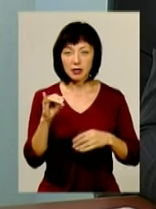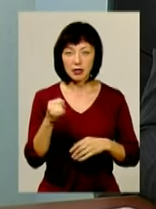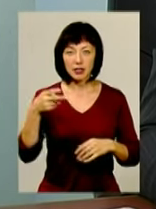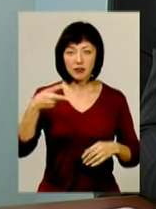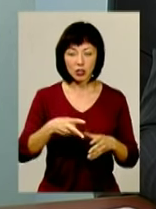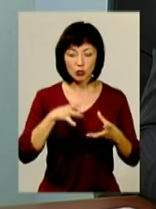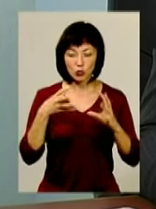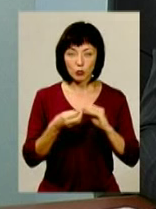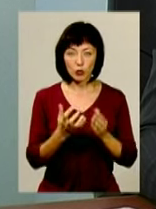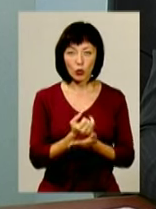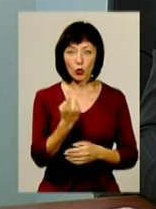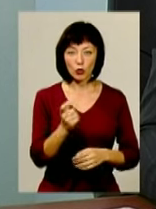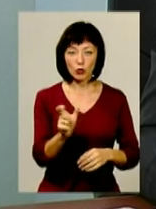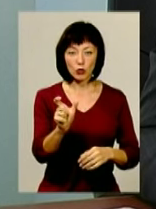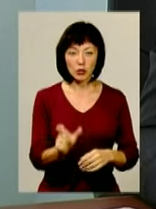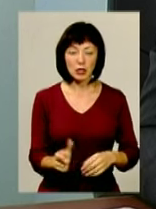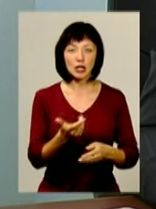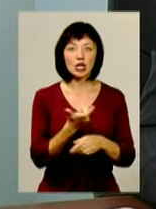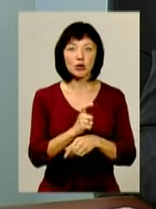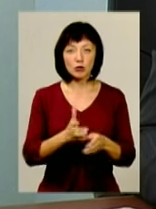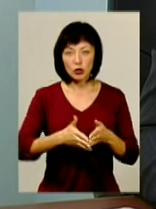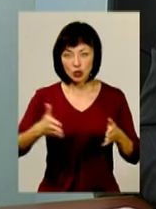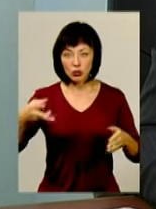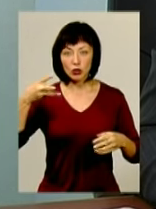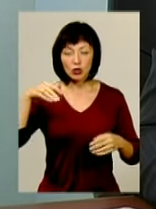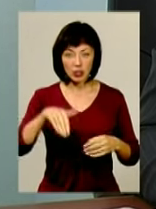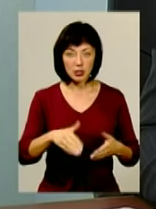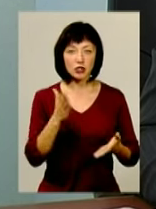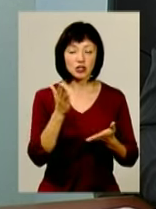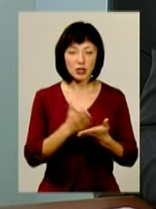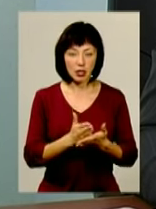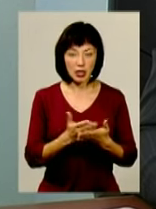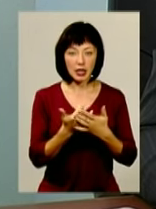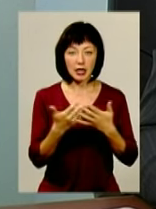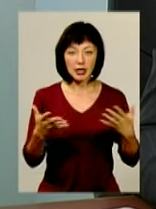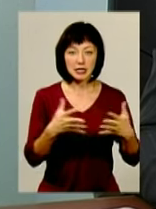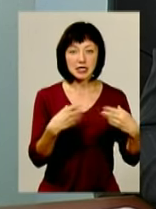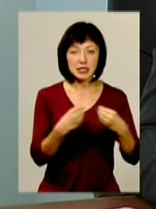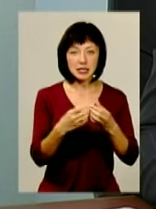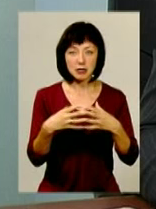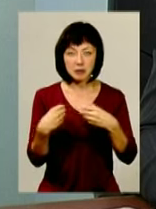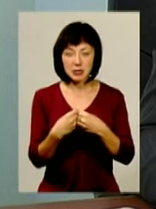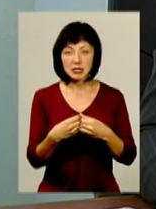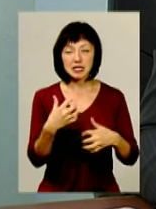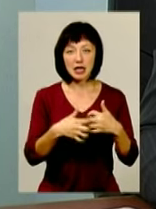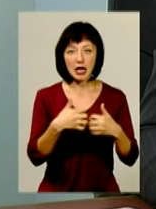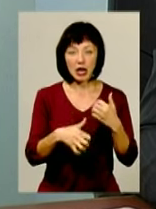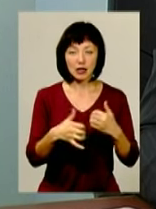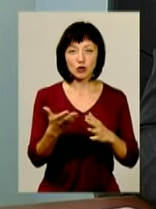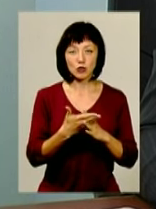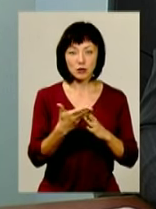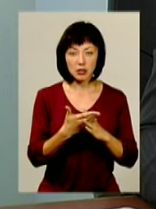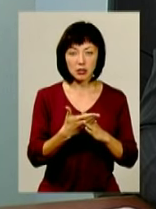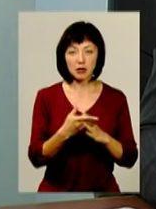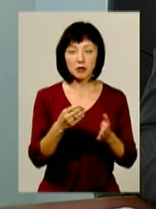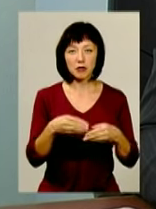сукупний дохід на одну людину, і більше, і до 3 тисяч, є різні сім'ї, але середня в нас субсидія, тих,